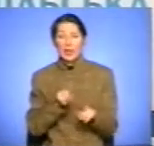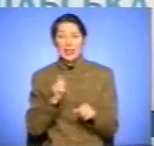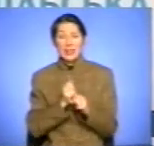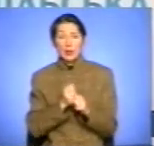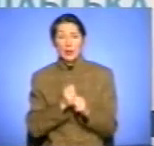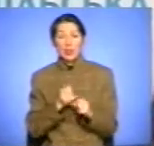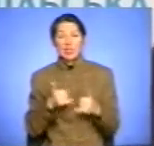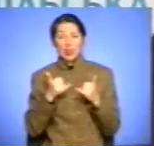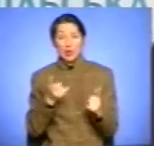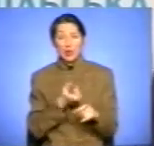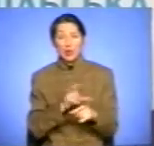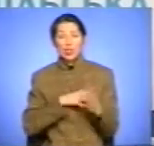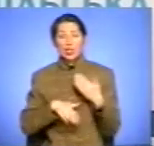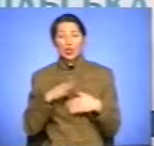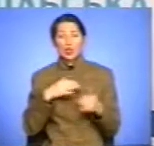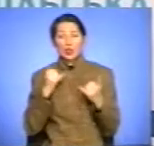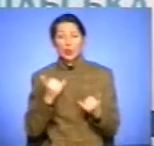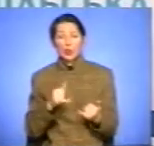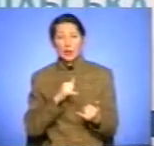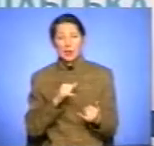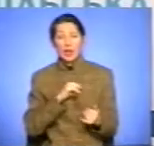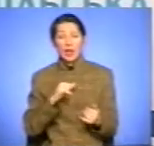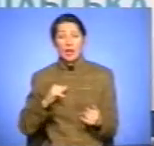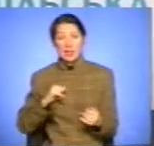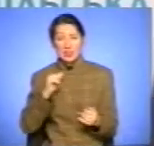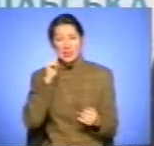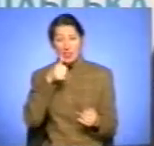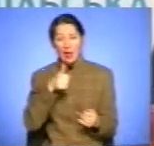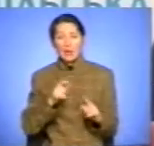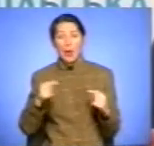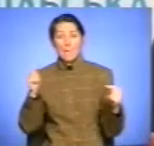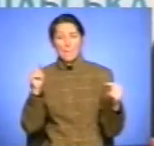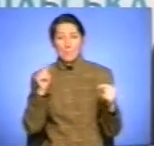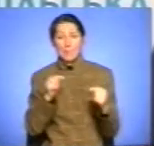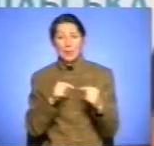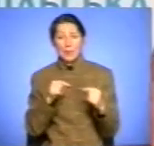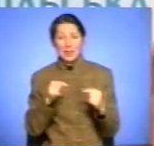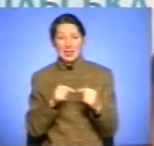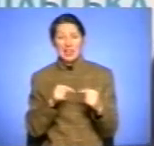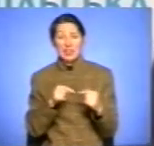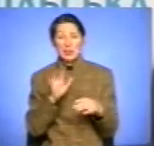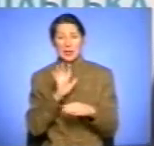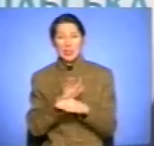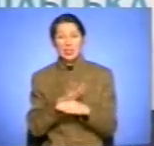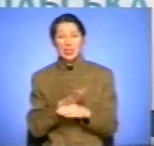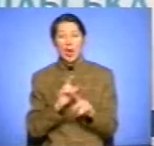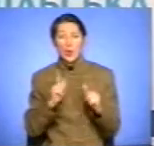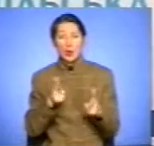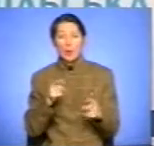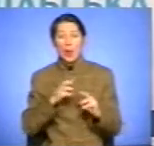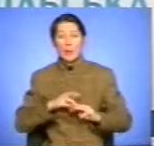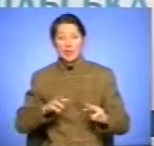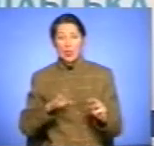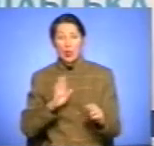шановні дуже тішуся що саме на завтра призначена погоджува- президія І що буде там представники